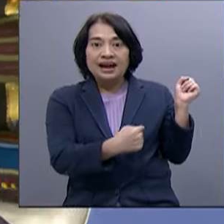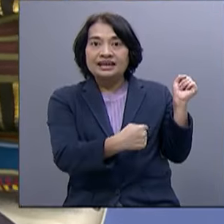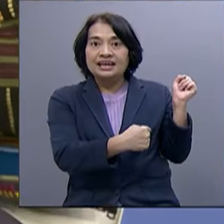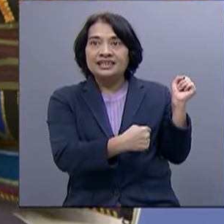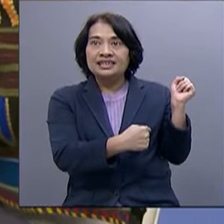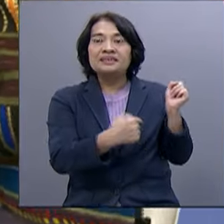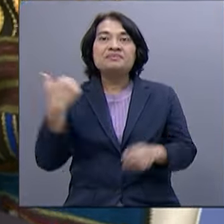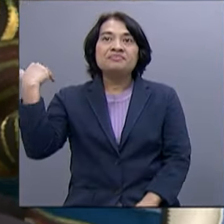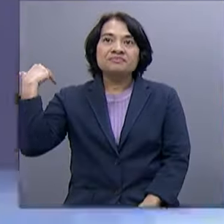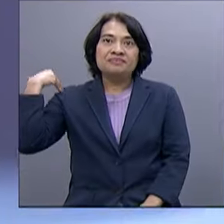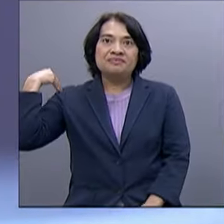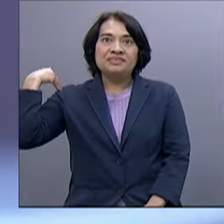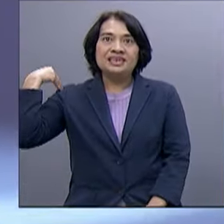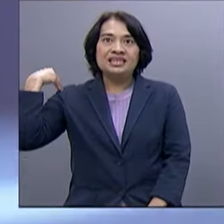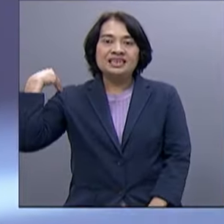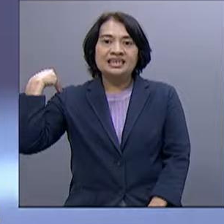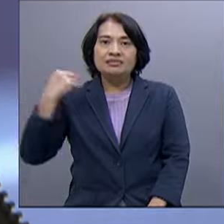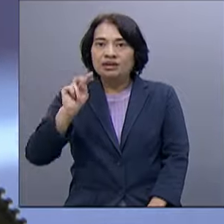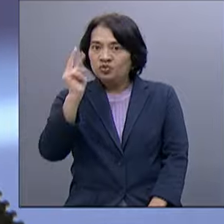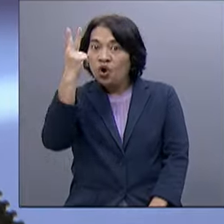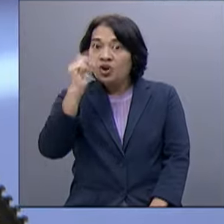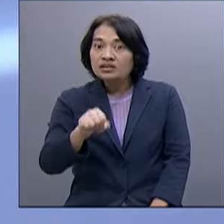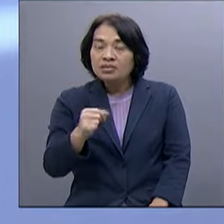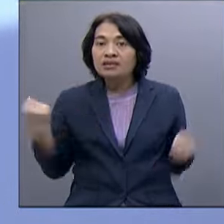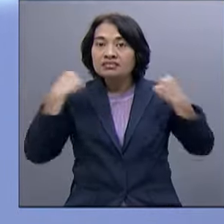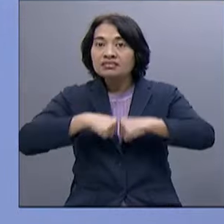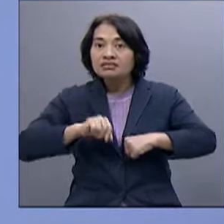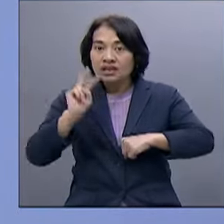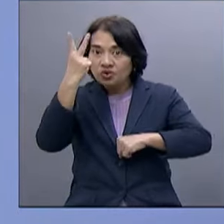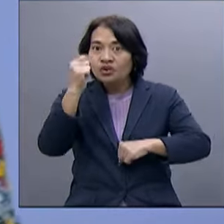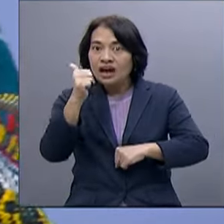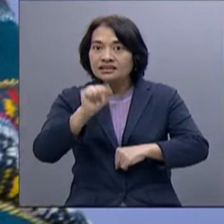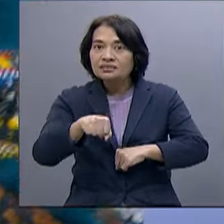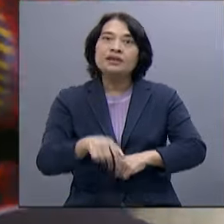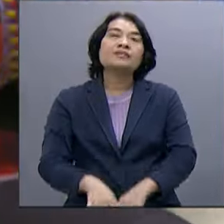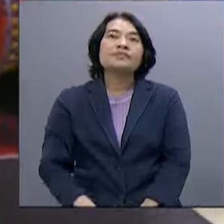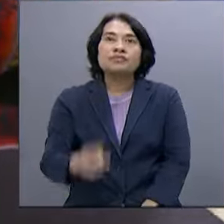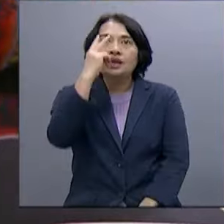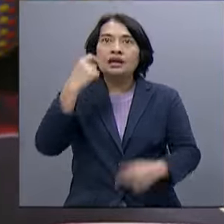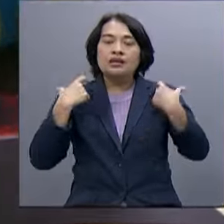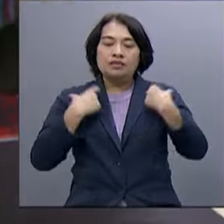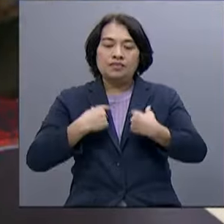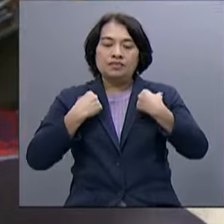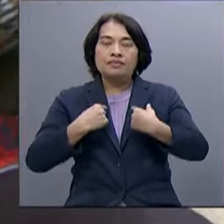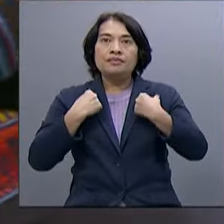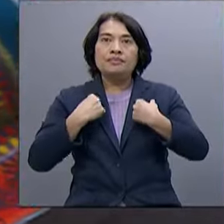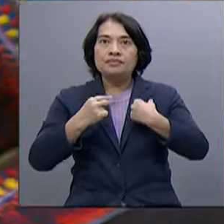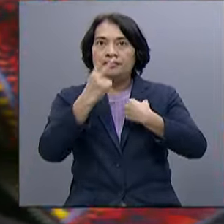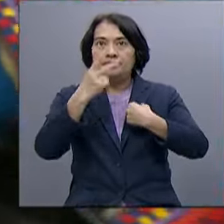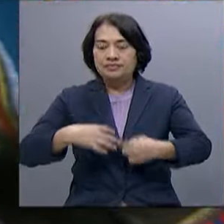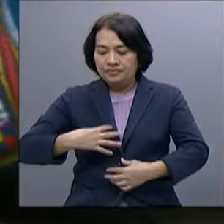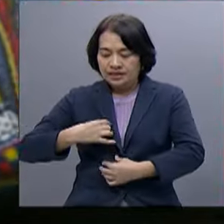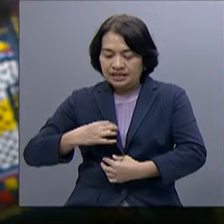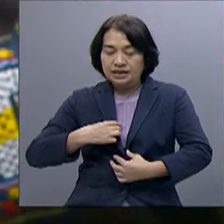หมือนใส่ได้สองด้านเนาะ ค่ะ เพราะว่าด้านปกข้างในอ่ะคุณผู้ชมสังเกตมันสามารถที่จะพองเห็นไหมเห็นไหม นี่ได้